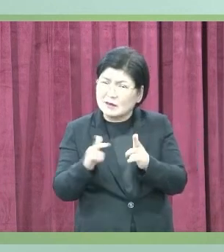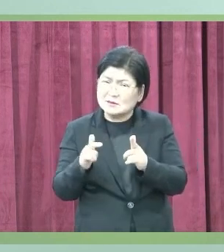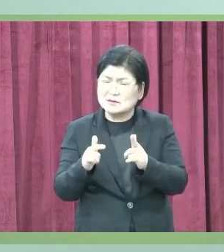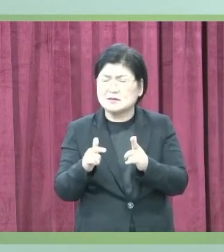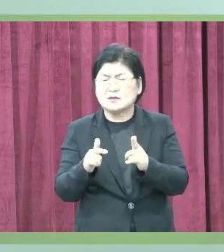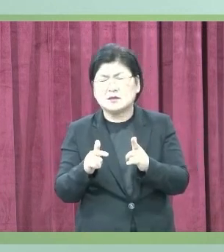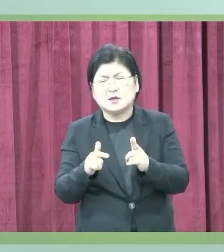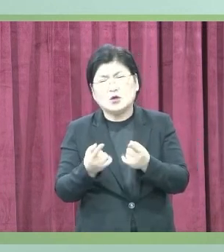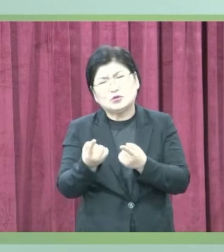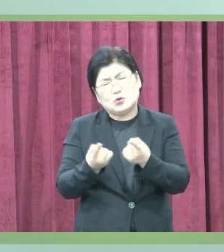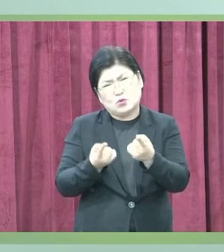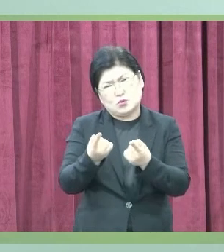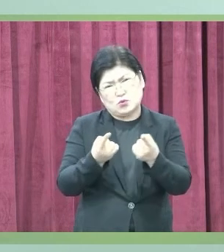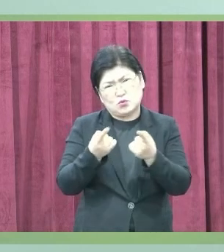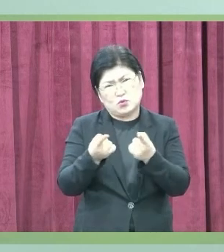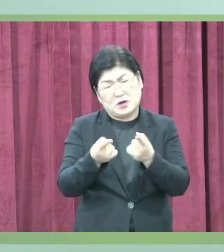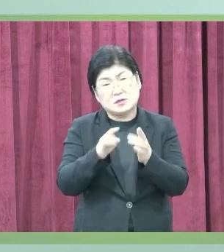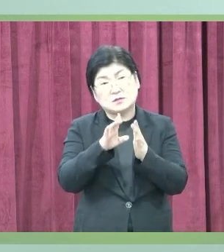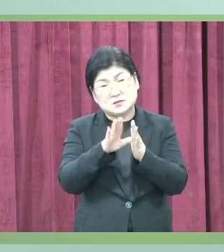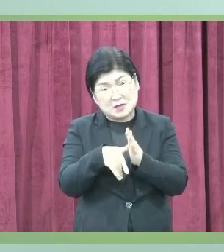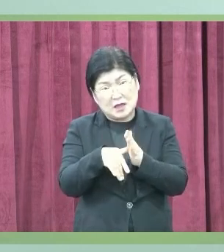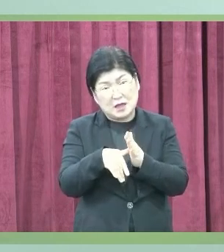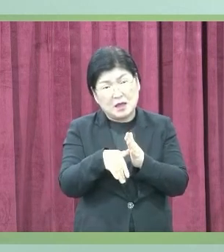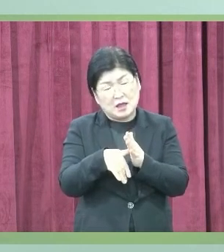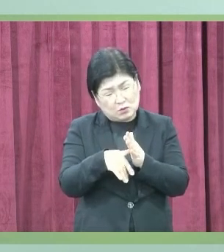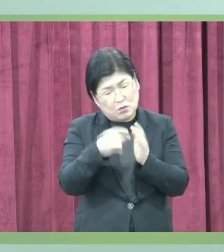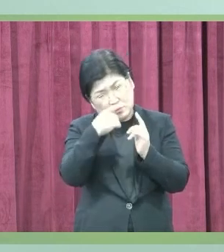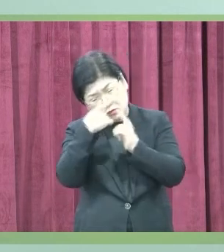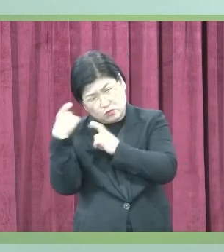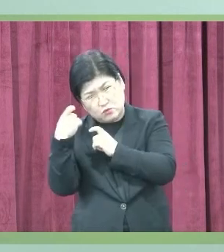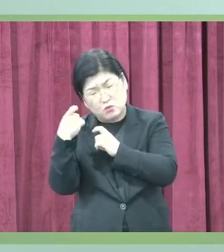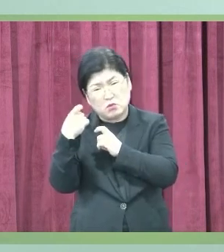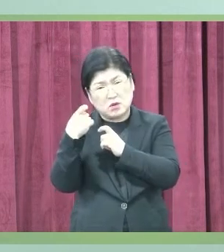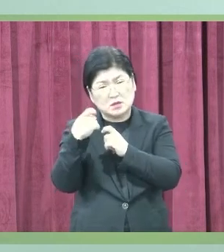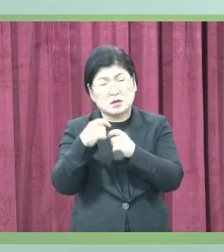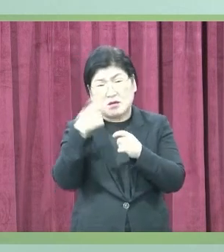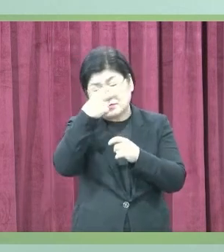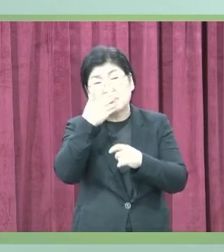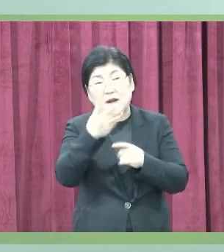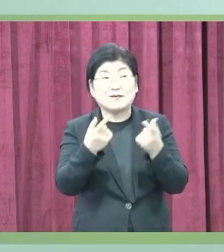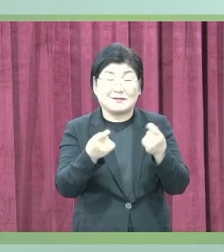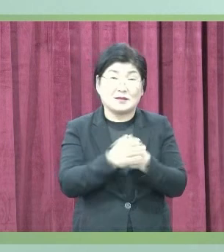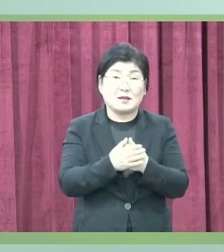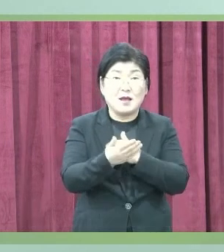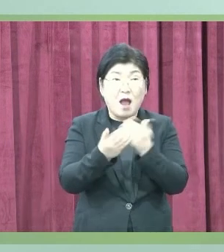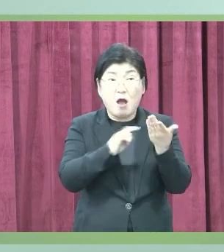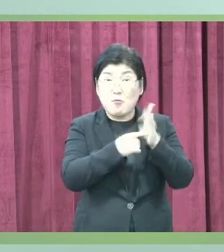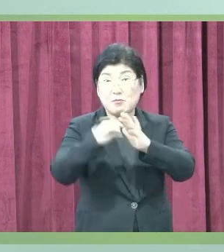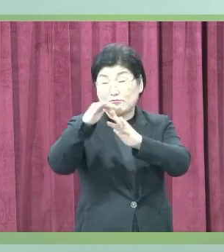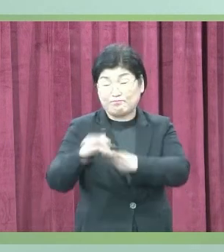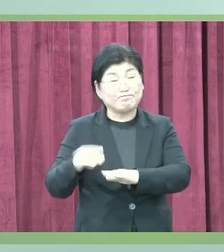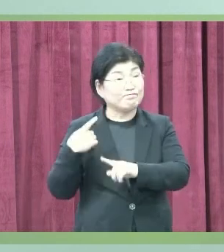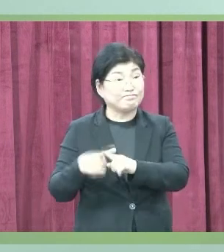부분이 검진을 더 유도할 수 있는 방안이 아닌가라는 생각을 해봅니다. 이 부분은 앞선 발표 자료에 있었던